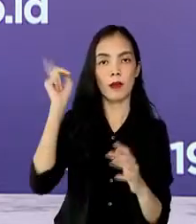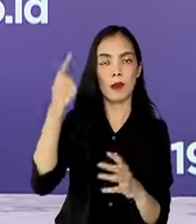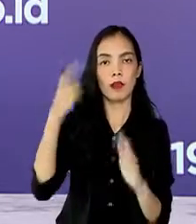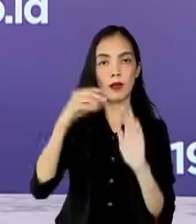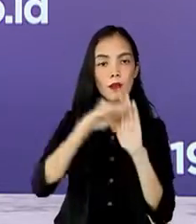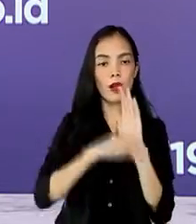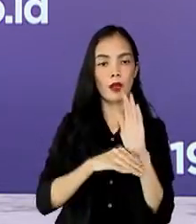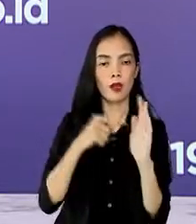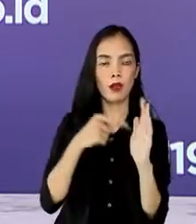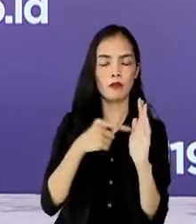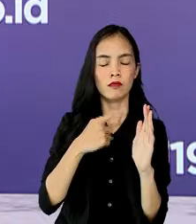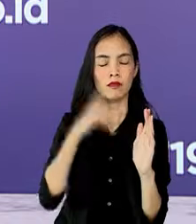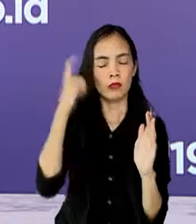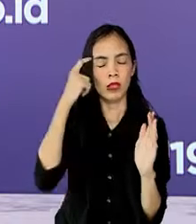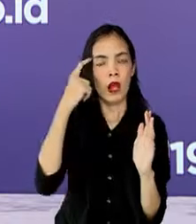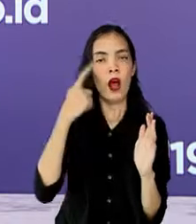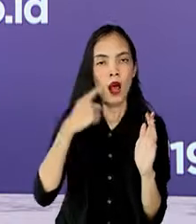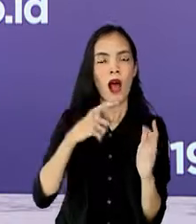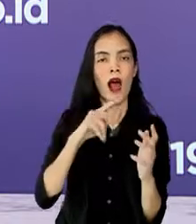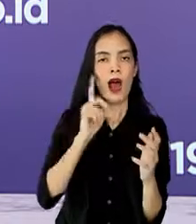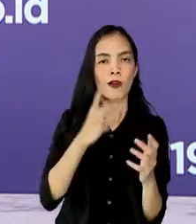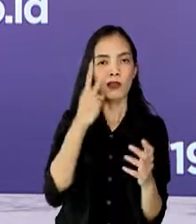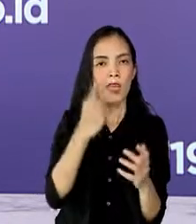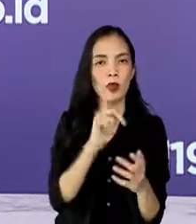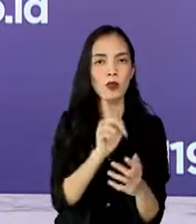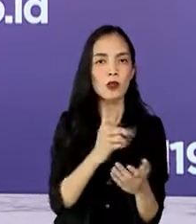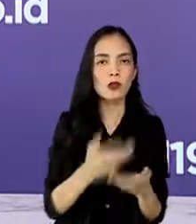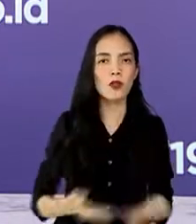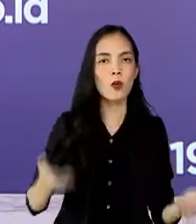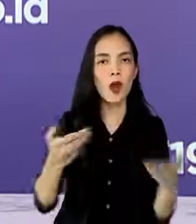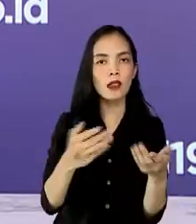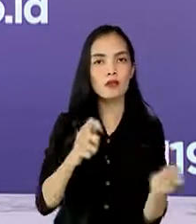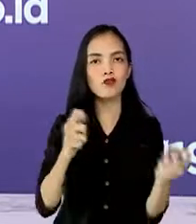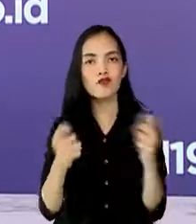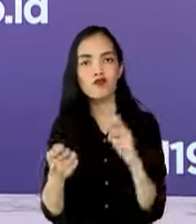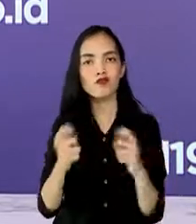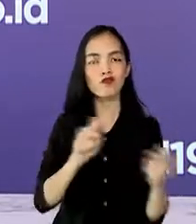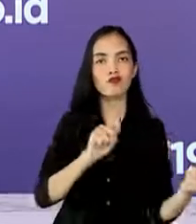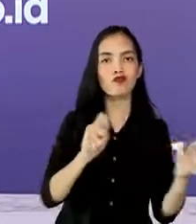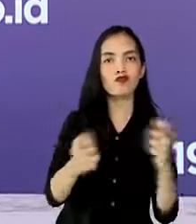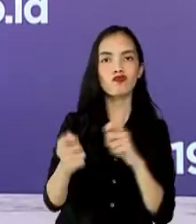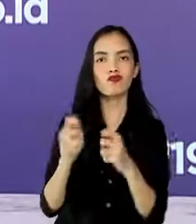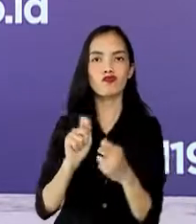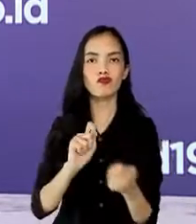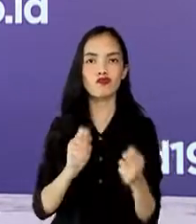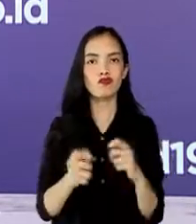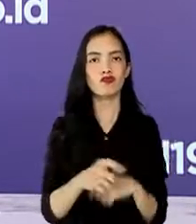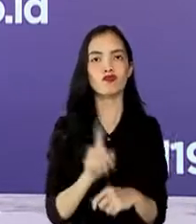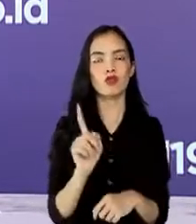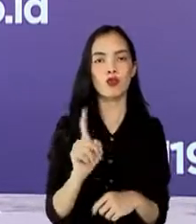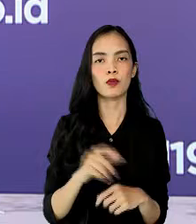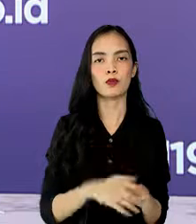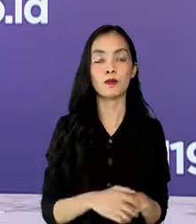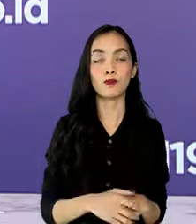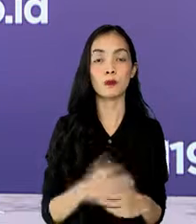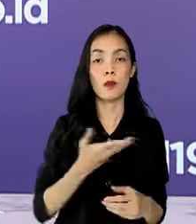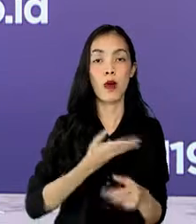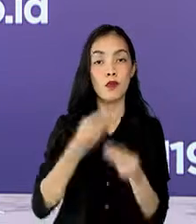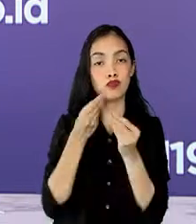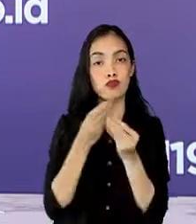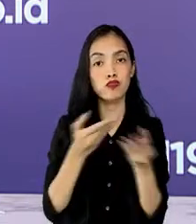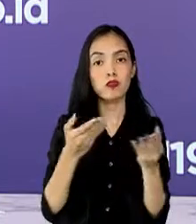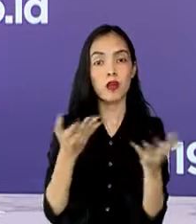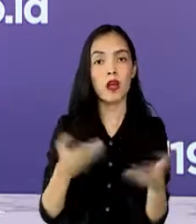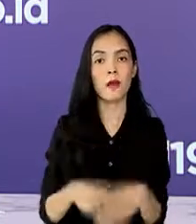harus dinamis dan adaptif menyesuaikan dengan perkembangan covert 19 Saya akan menyampaikan